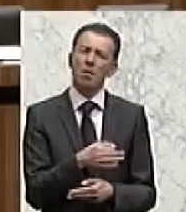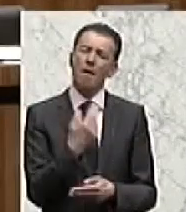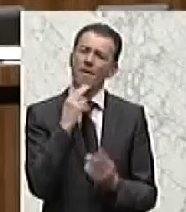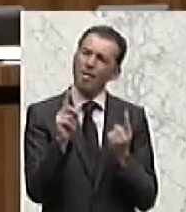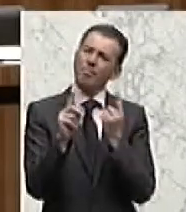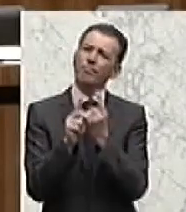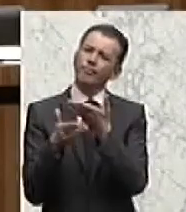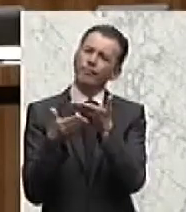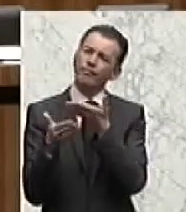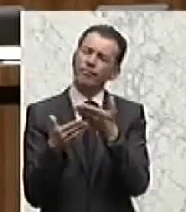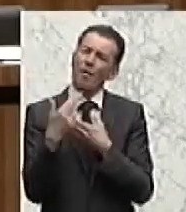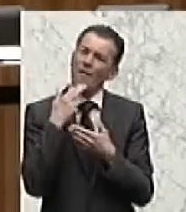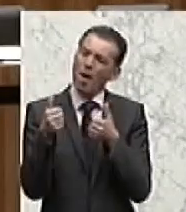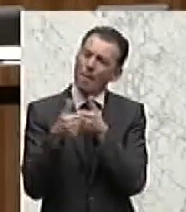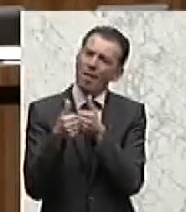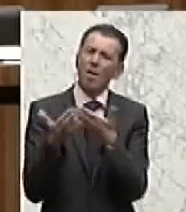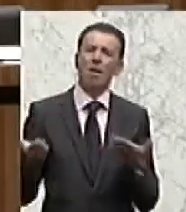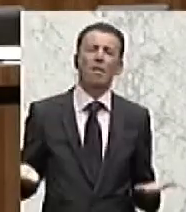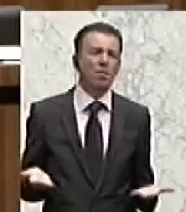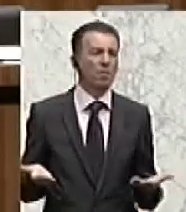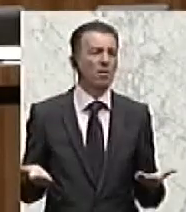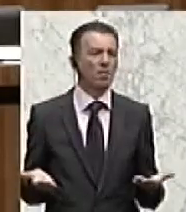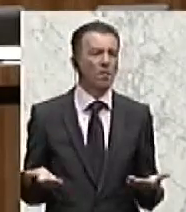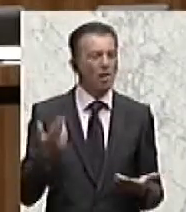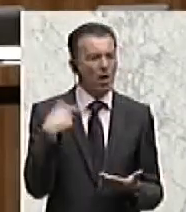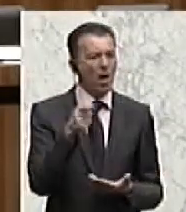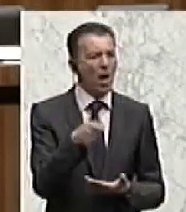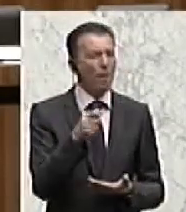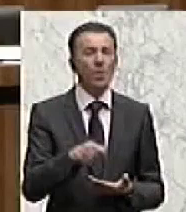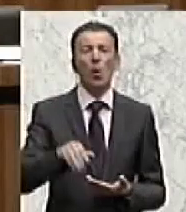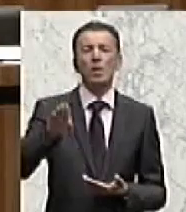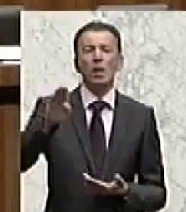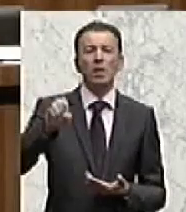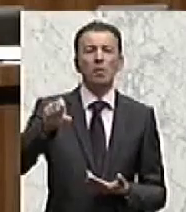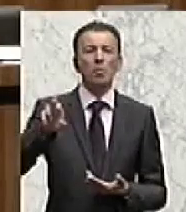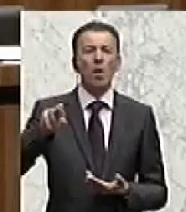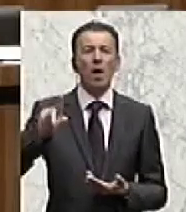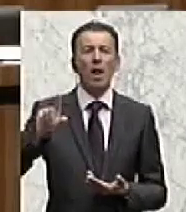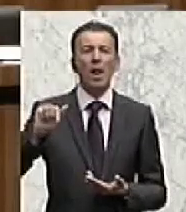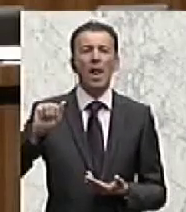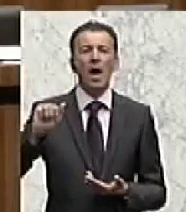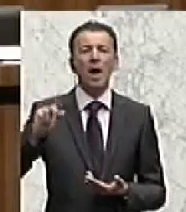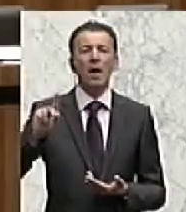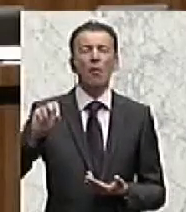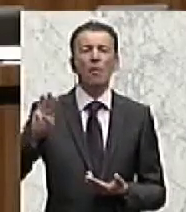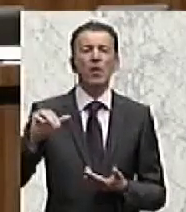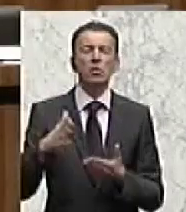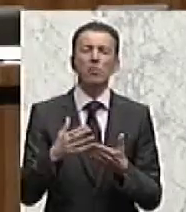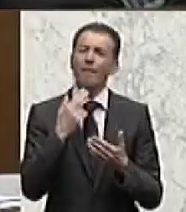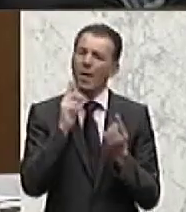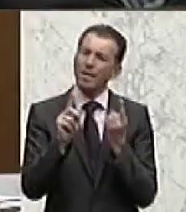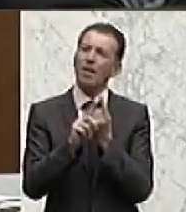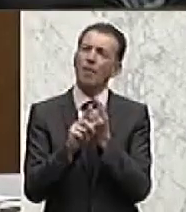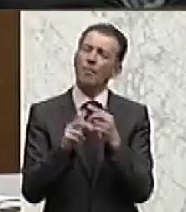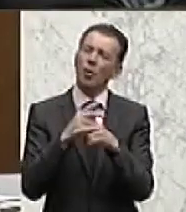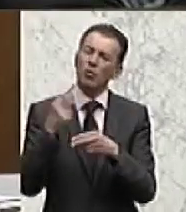diesen Verhandlungen? Mit wem, Herr Abgeordneter Berlakovic, sprechen Sie denn und machen die österreichische Position fest? Und mit